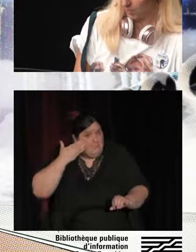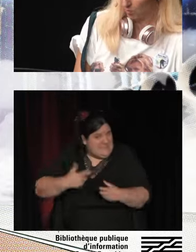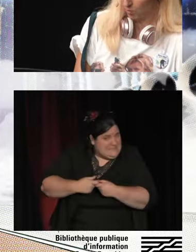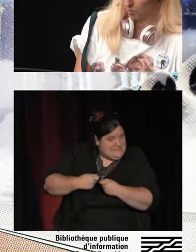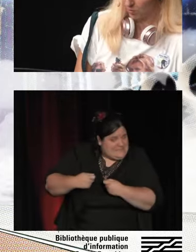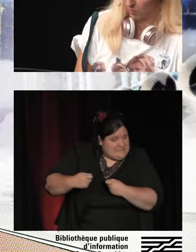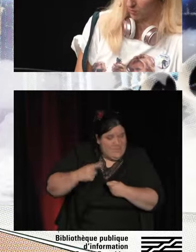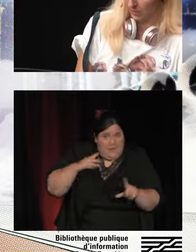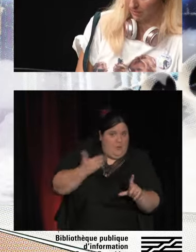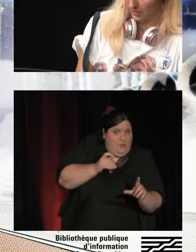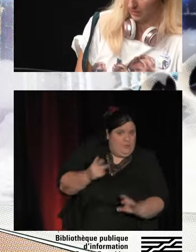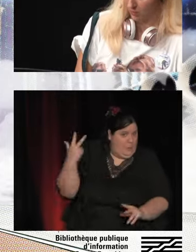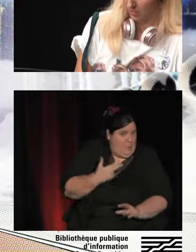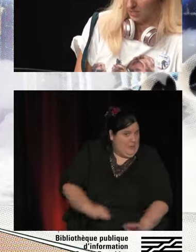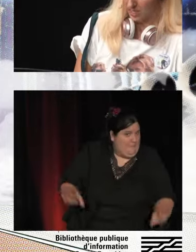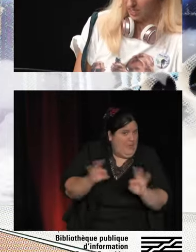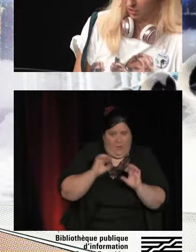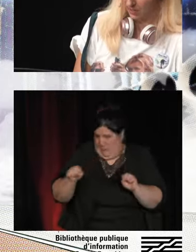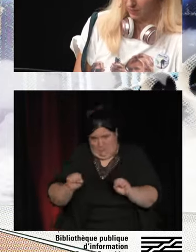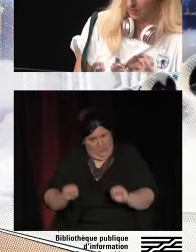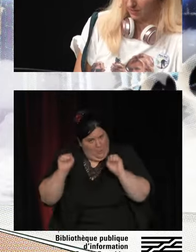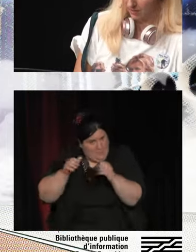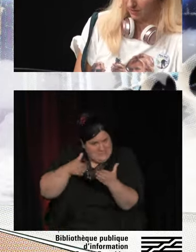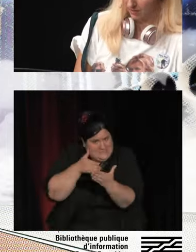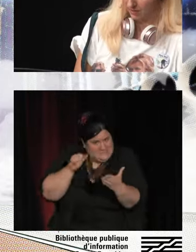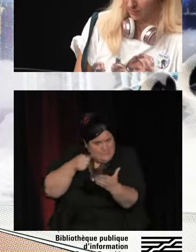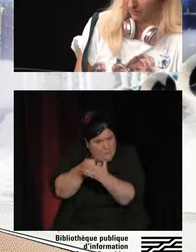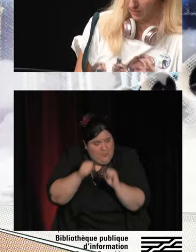on peut faire la course sans encombre. On arrive au dernier tour. J'ai très peur.